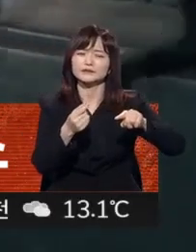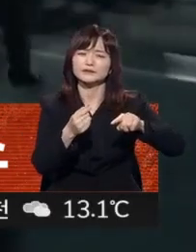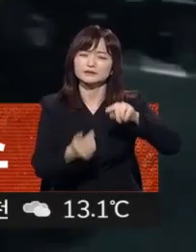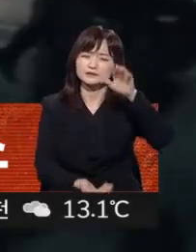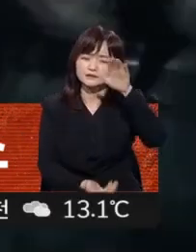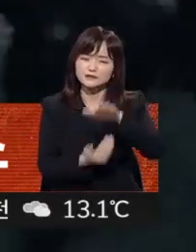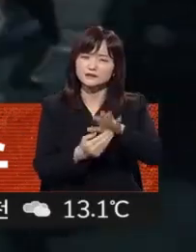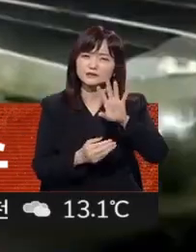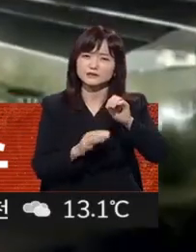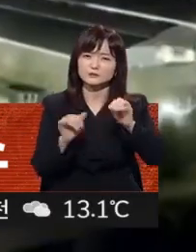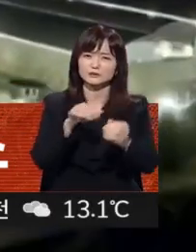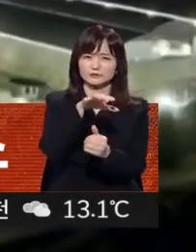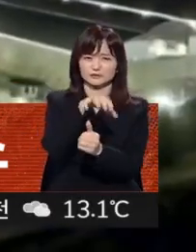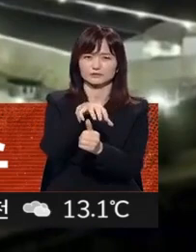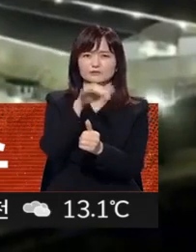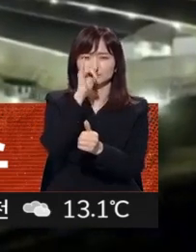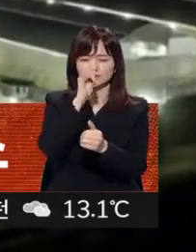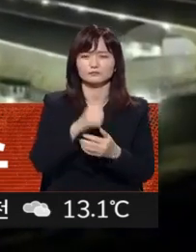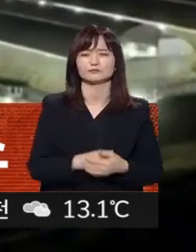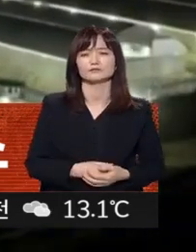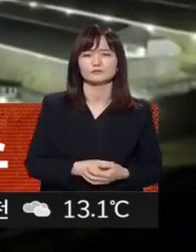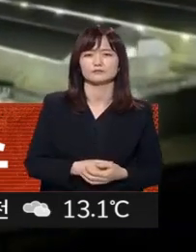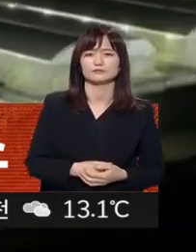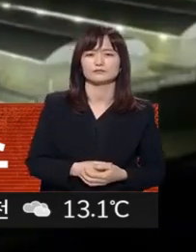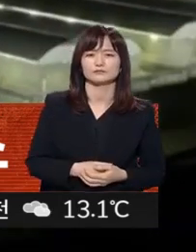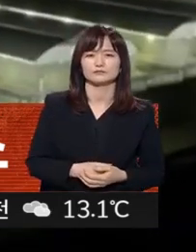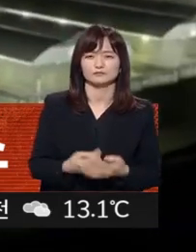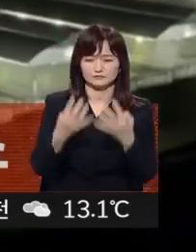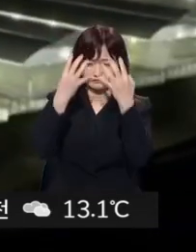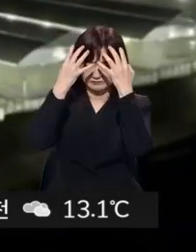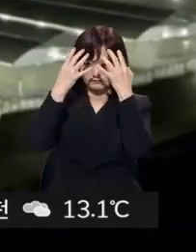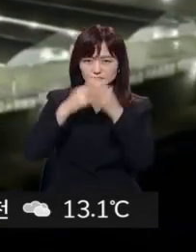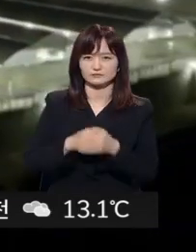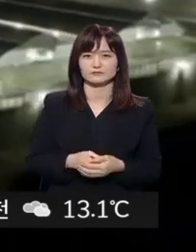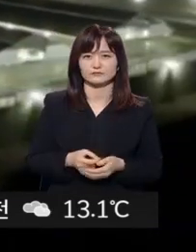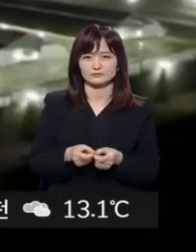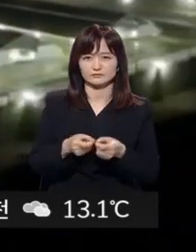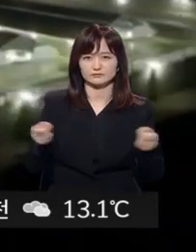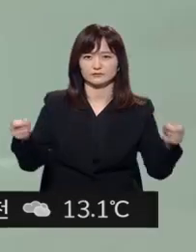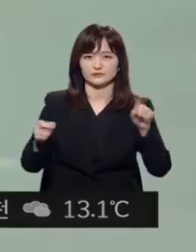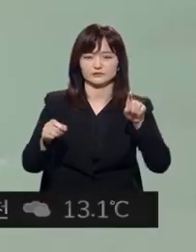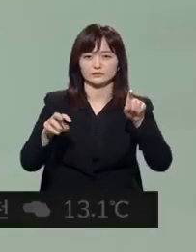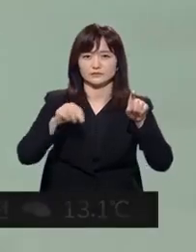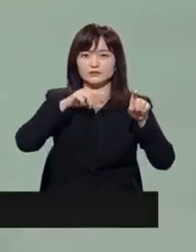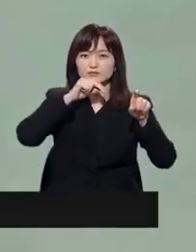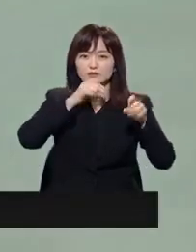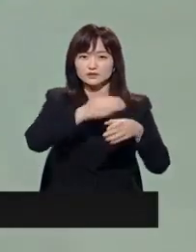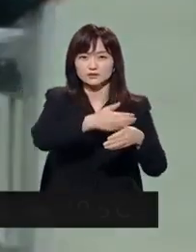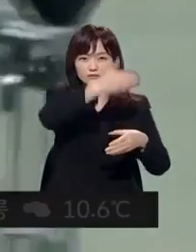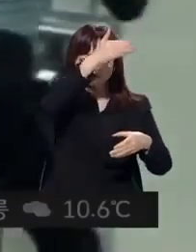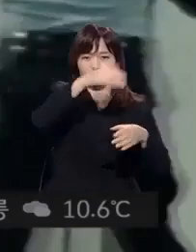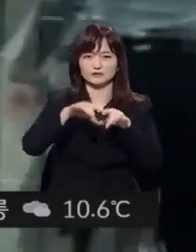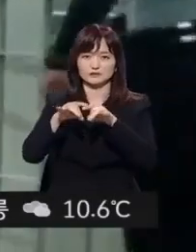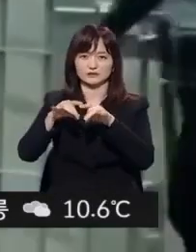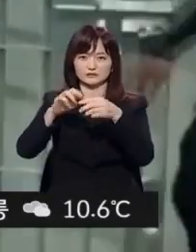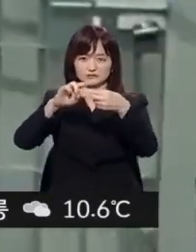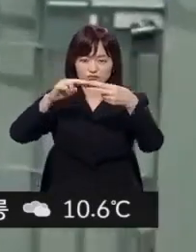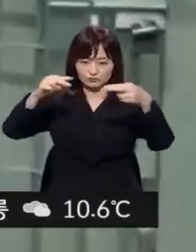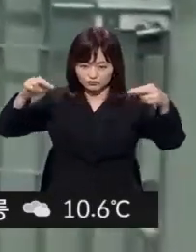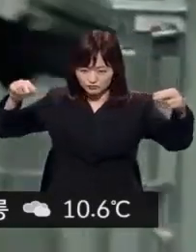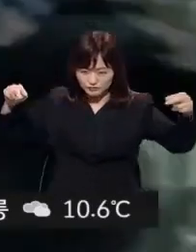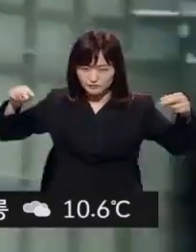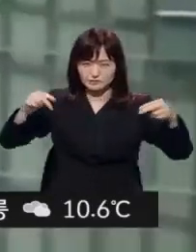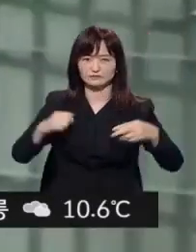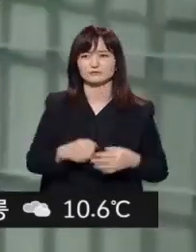4만 명까지 수용을 할 수 있다고 하는데요. 교도소는 11m의 콘크리트 벽과 전기 울타리로 감싸져 있다고